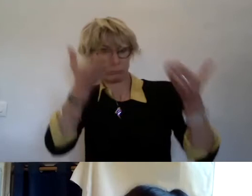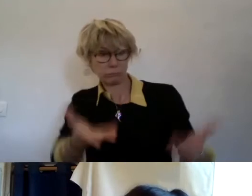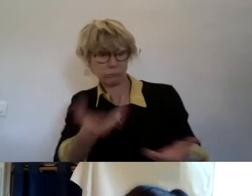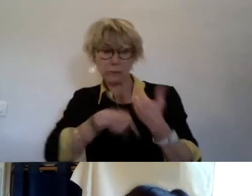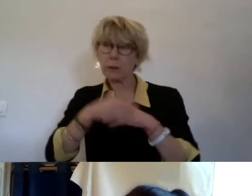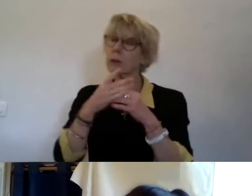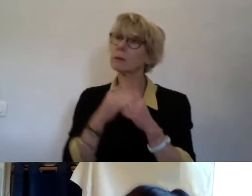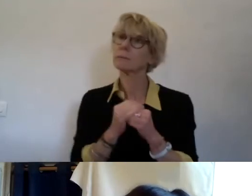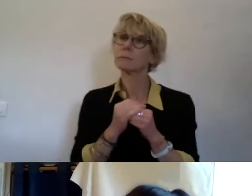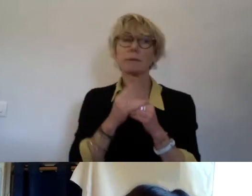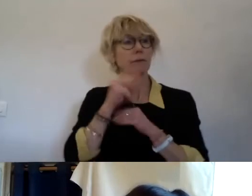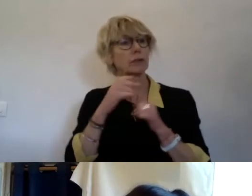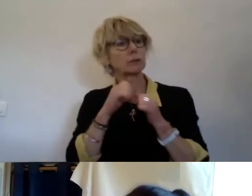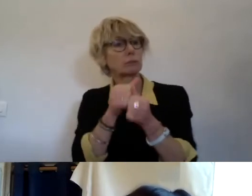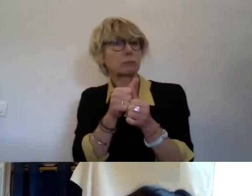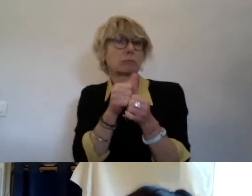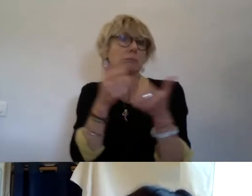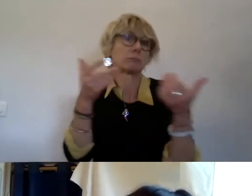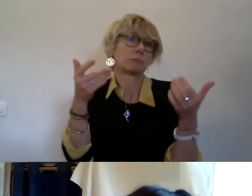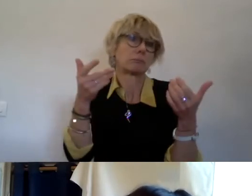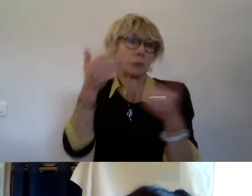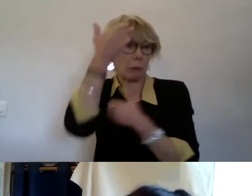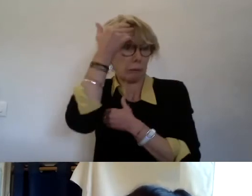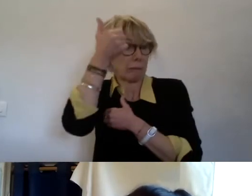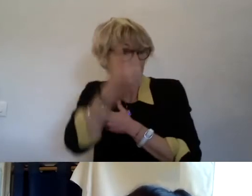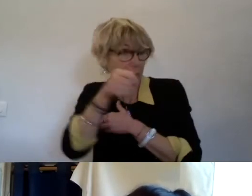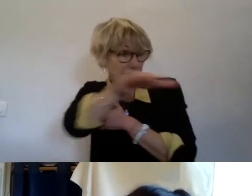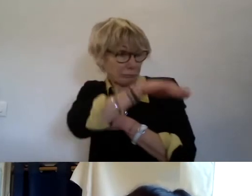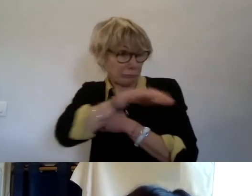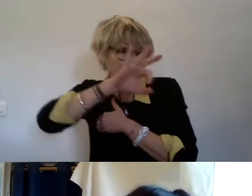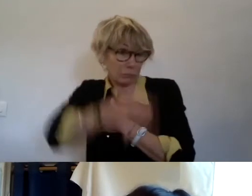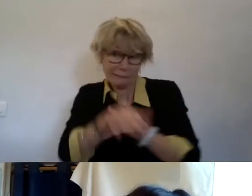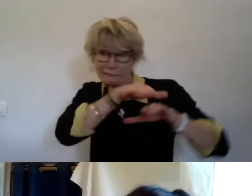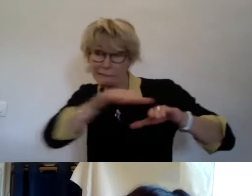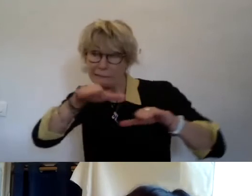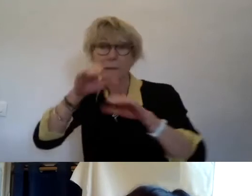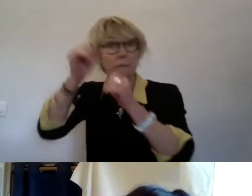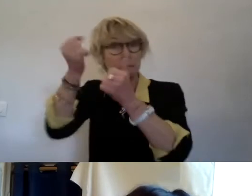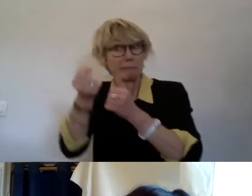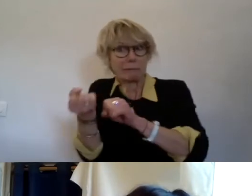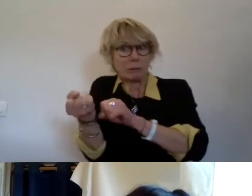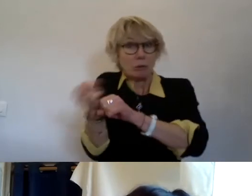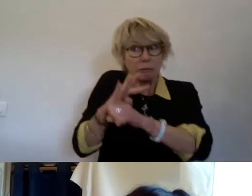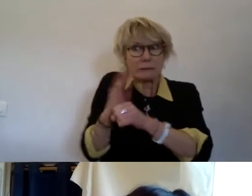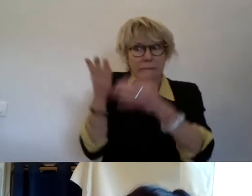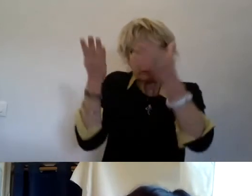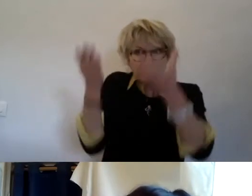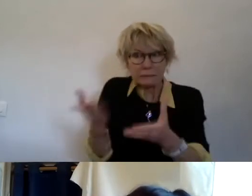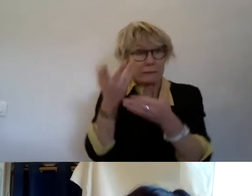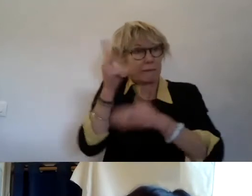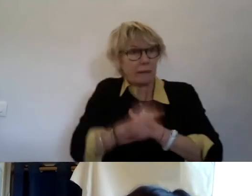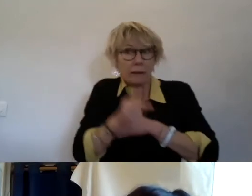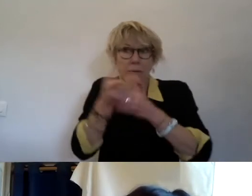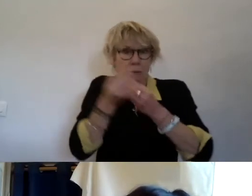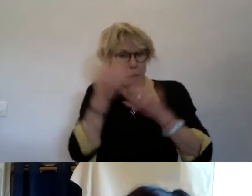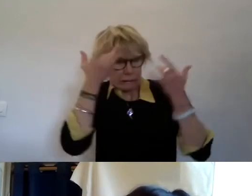environnement habituel. Et c'est vrai que la COVID a été une expérience très spécifique, unique,